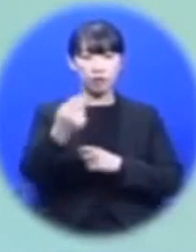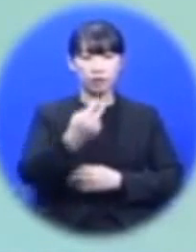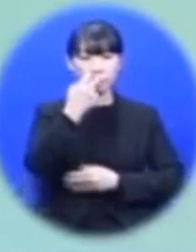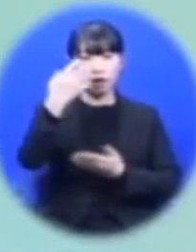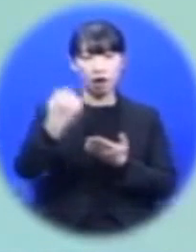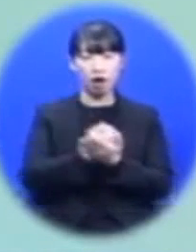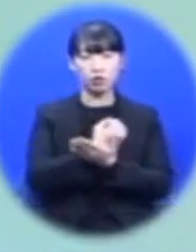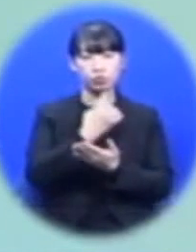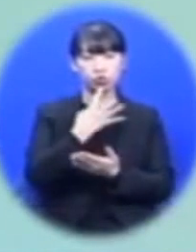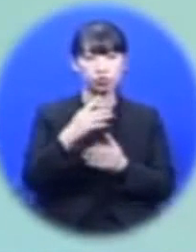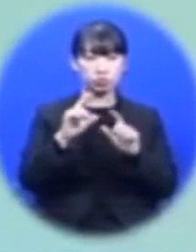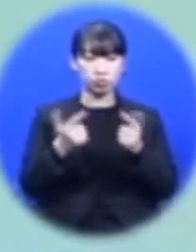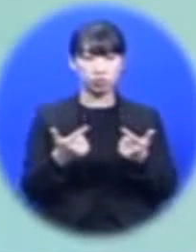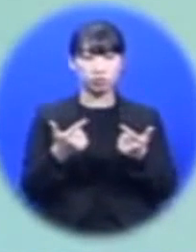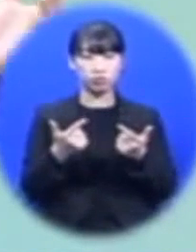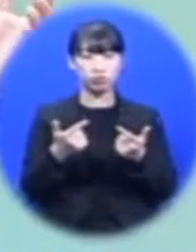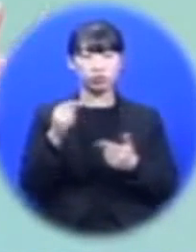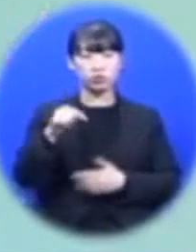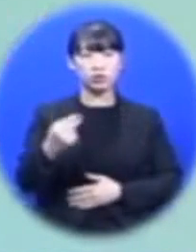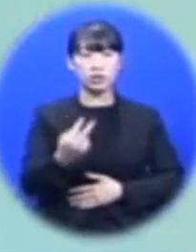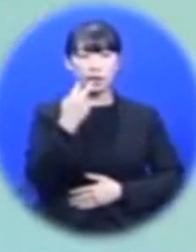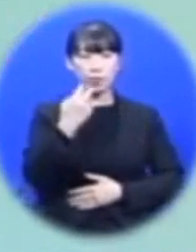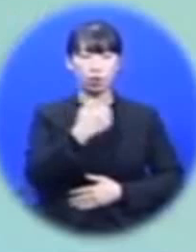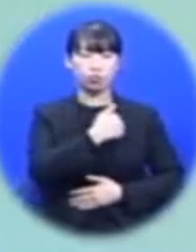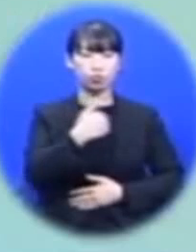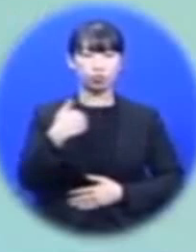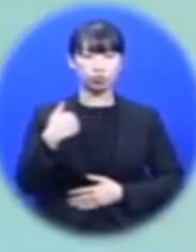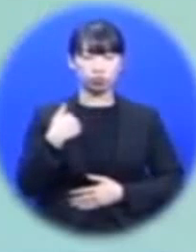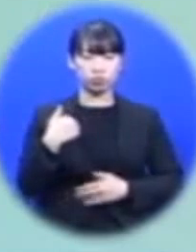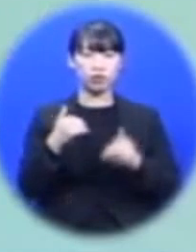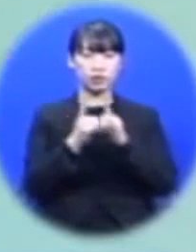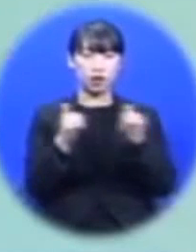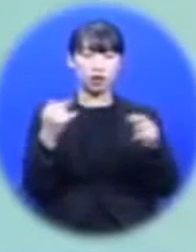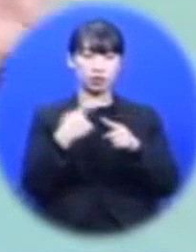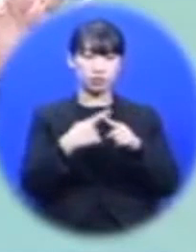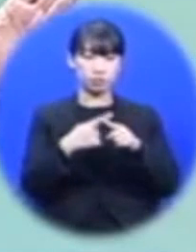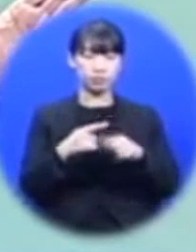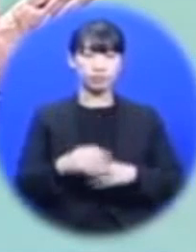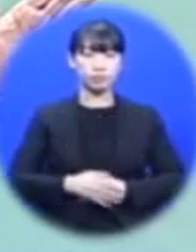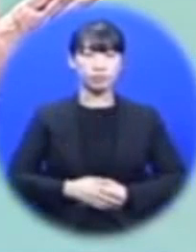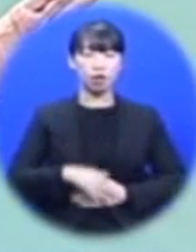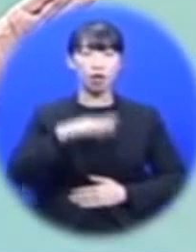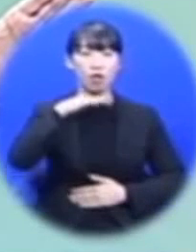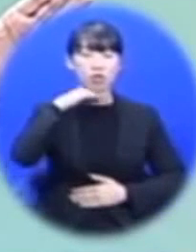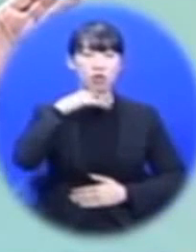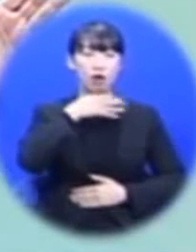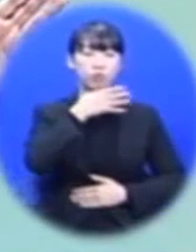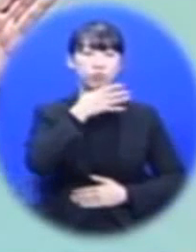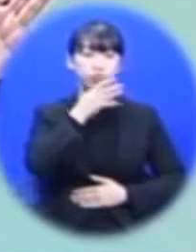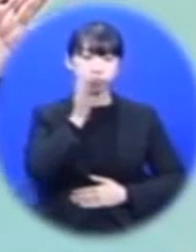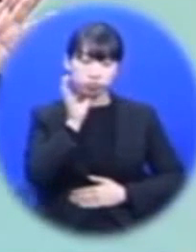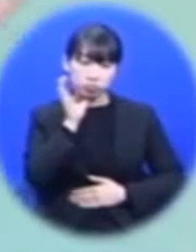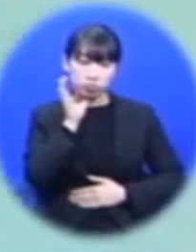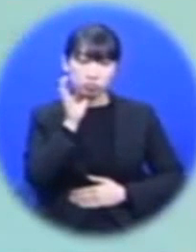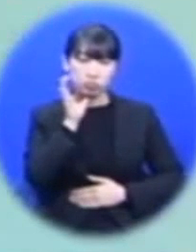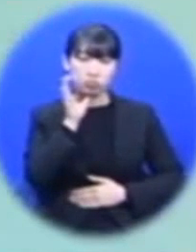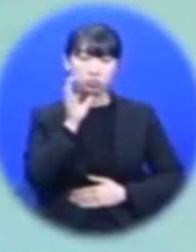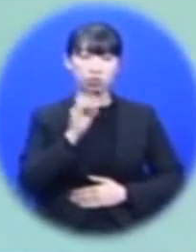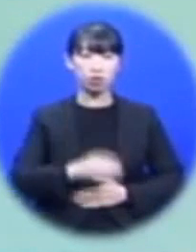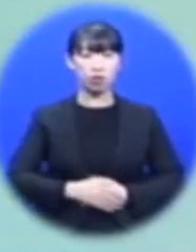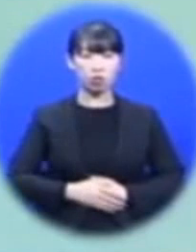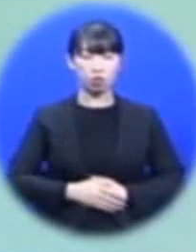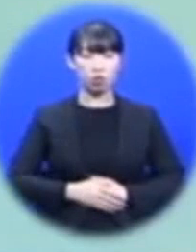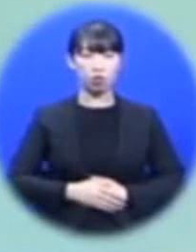아니고 그 생명이 풍성한 사람이었어요 나이는 많이 들었습니다 반 모음에서 말할 수